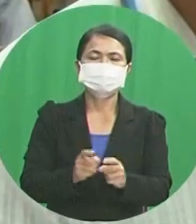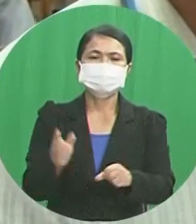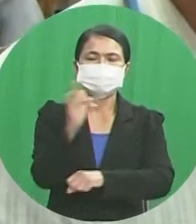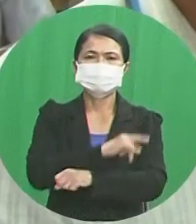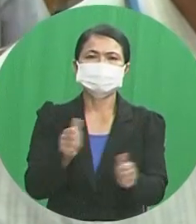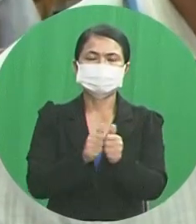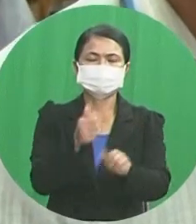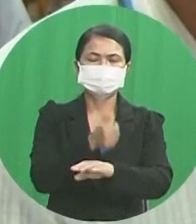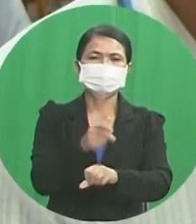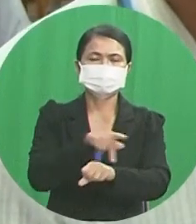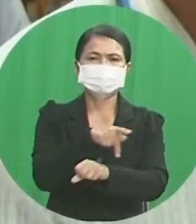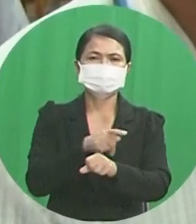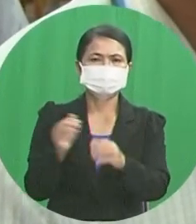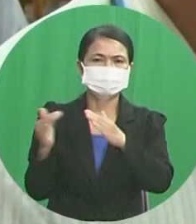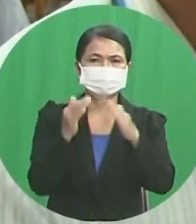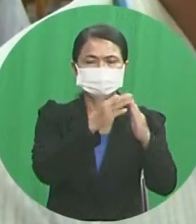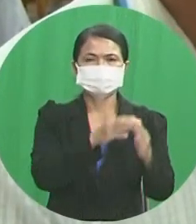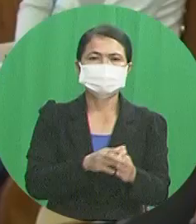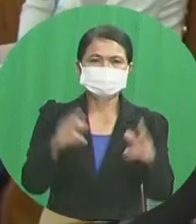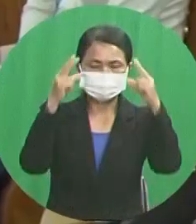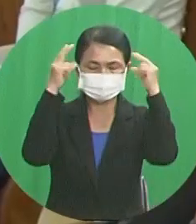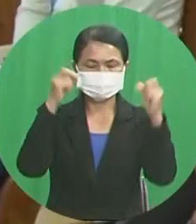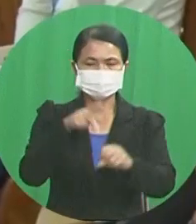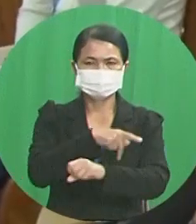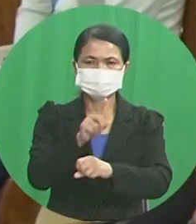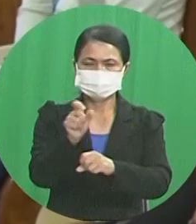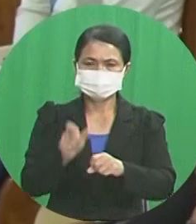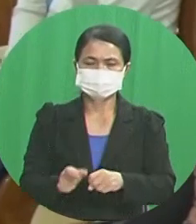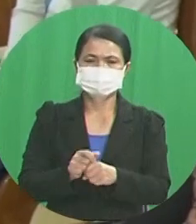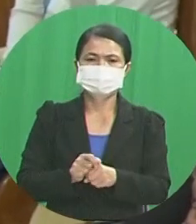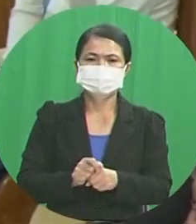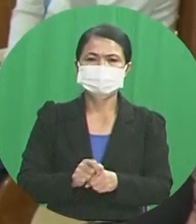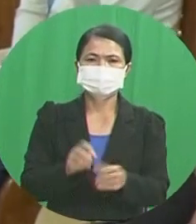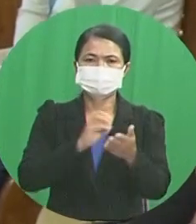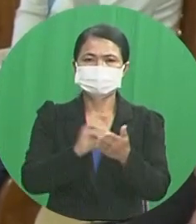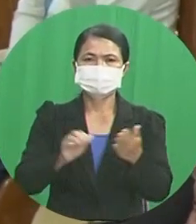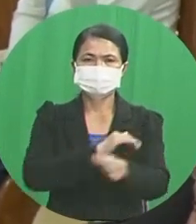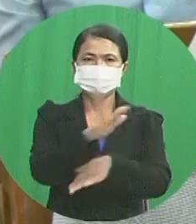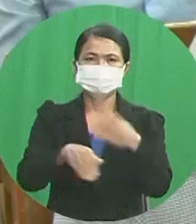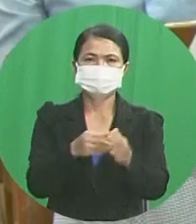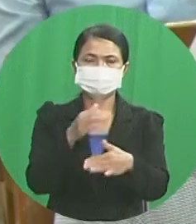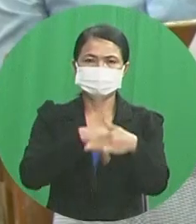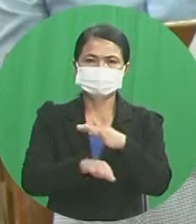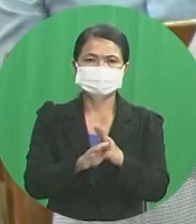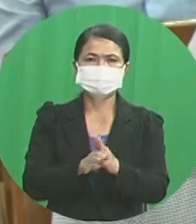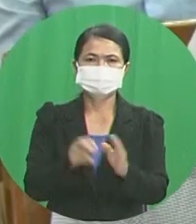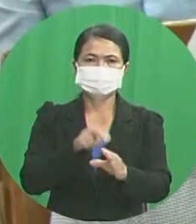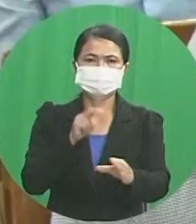យអភិបាលខេត្តរាជធានីនិងយកមន្ត្រីសាលាខេត្តម្នាក់ទៀតព្រោះរាល់ឯកសារទាំងអស់ត្រូវចូលតាមច្រ